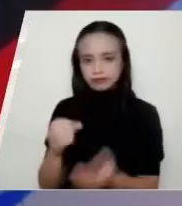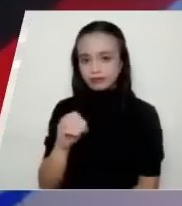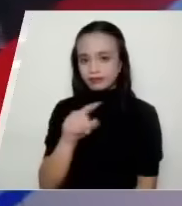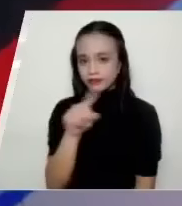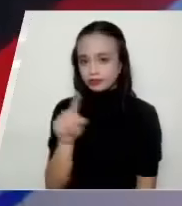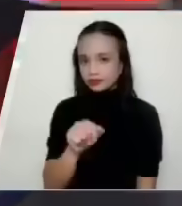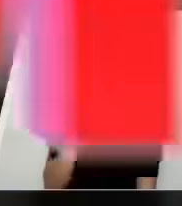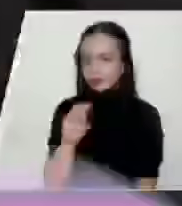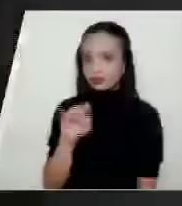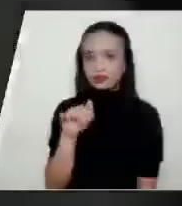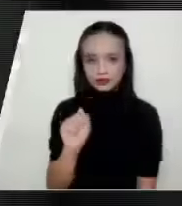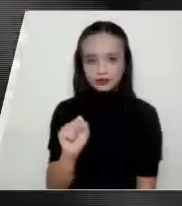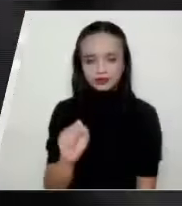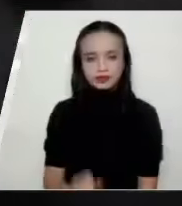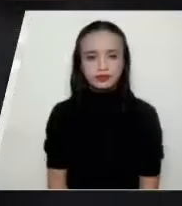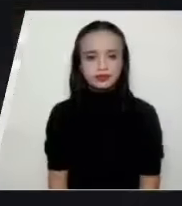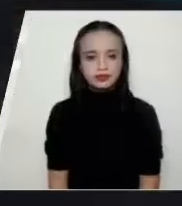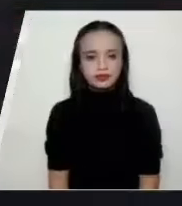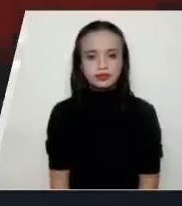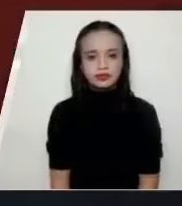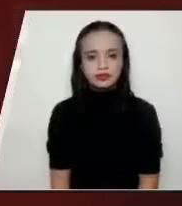kong pagtuto.